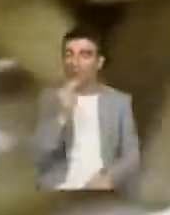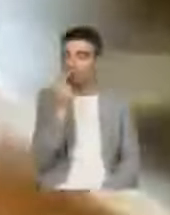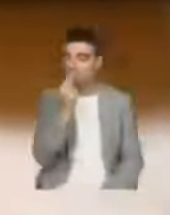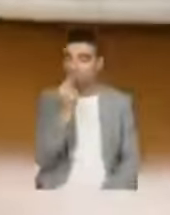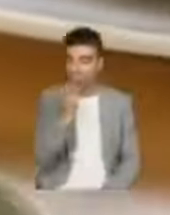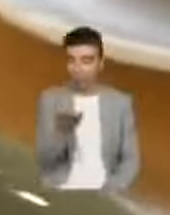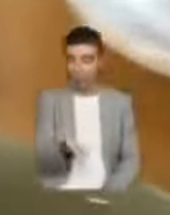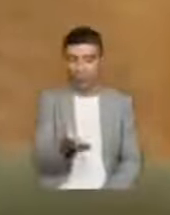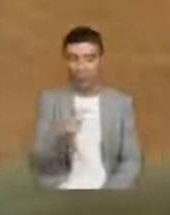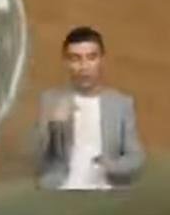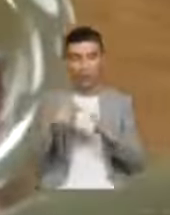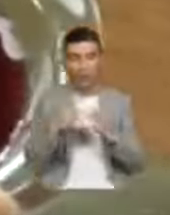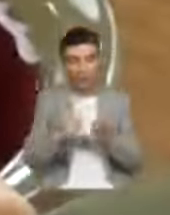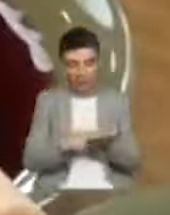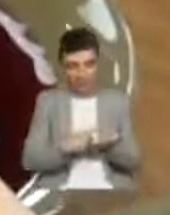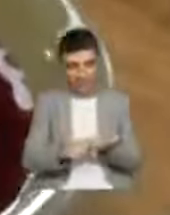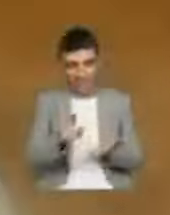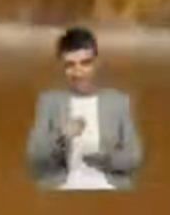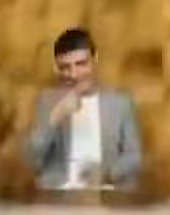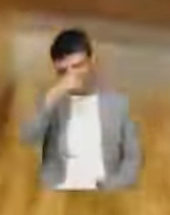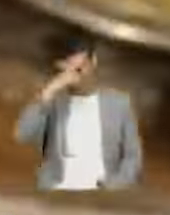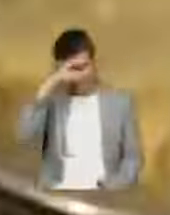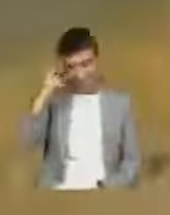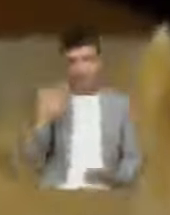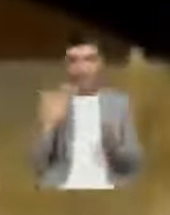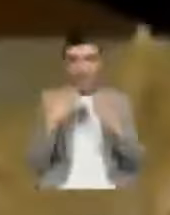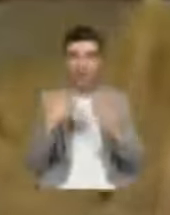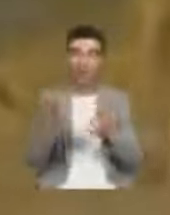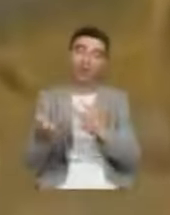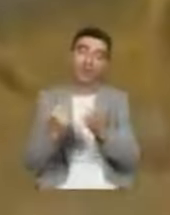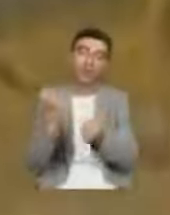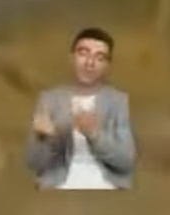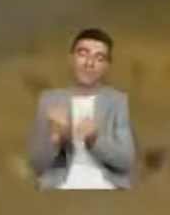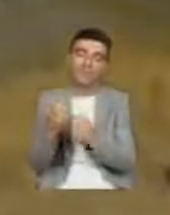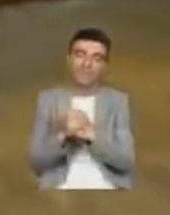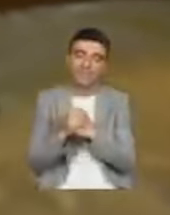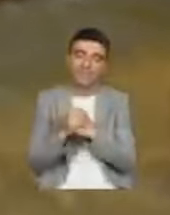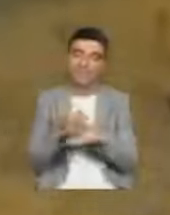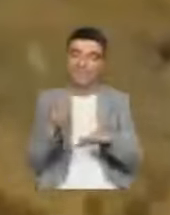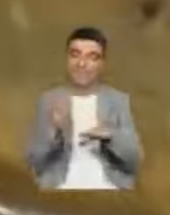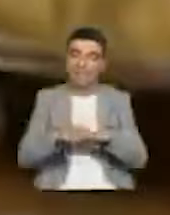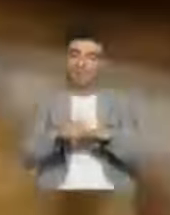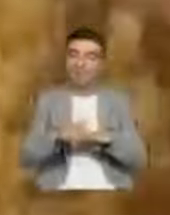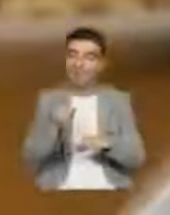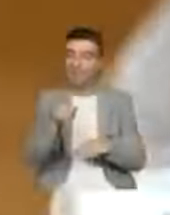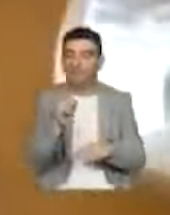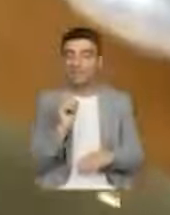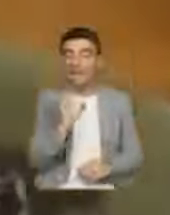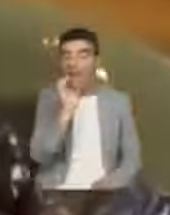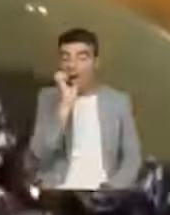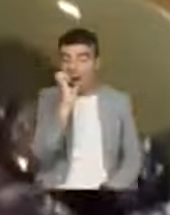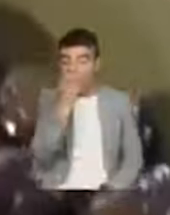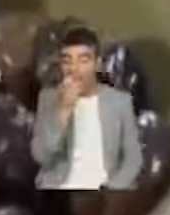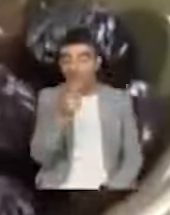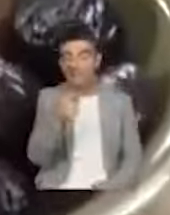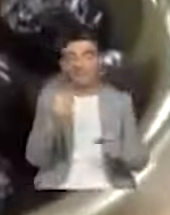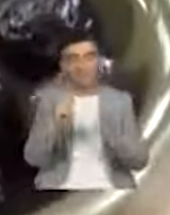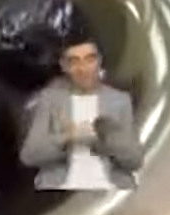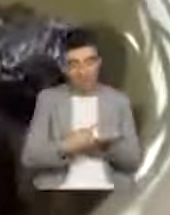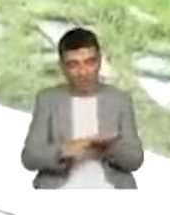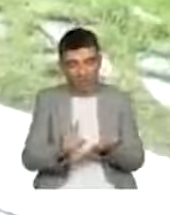turşumuz. Reçellerimiz, yazın bahçelerden toplayıp yaptığımız ayva reçeli, çilek